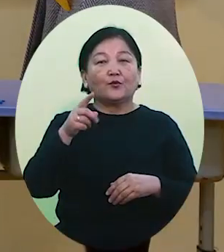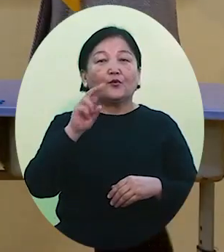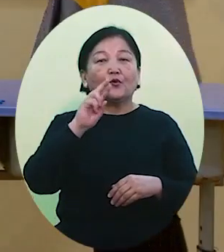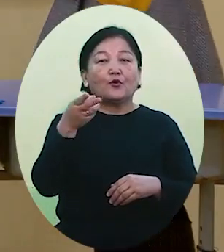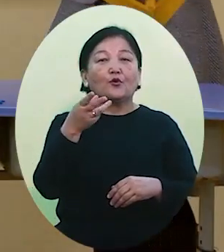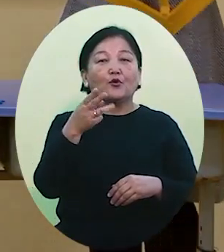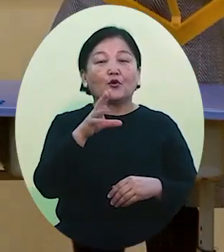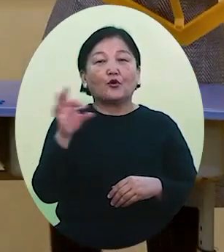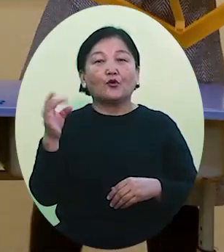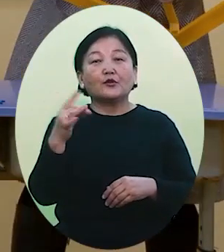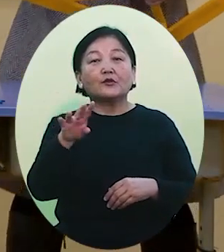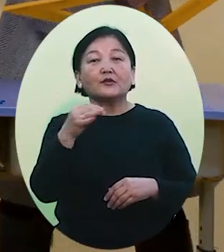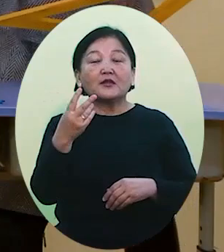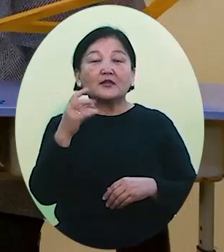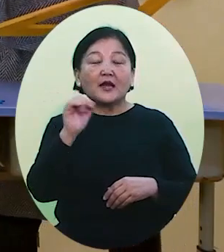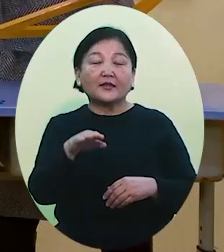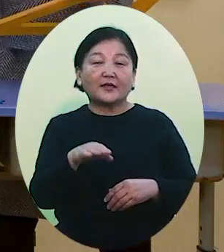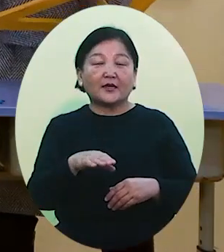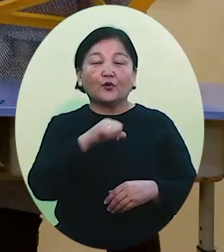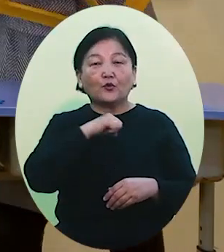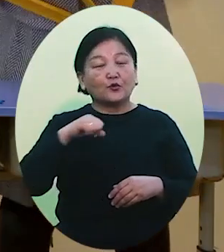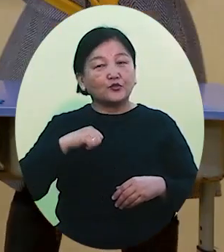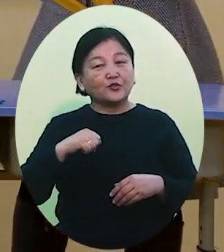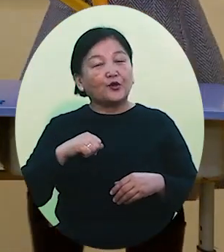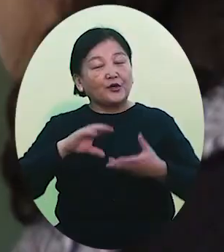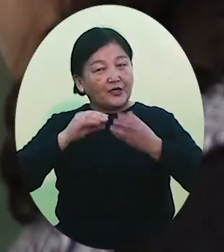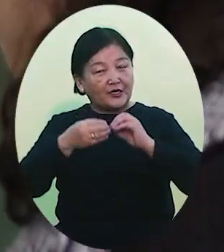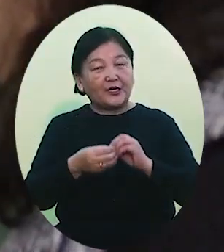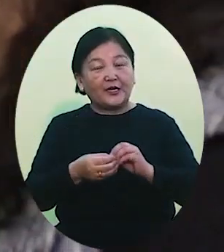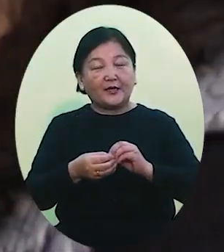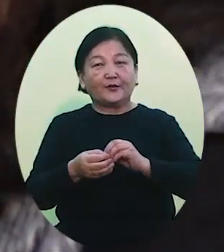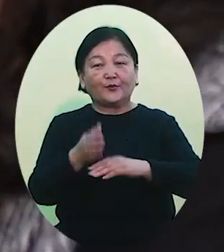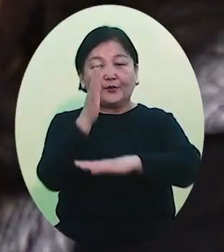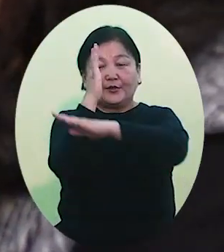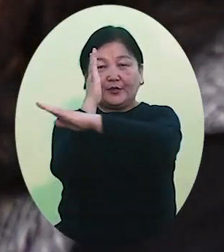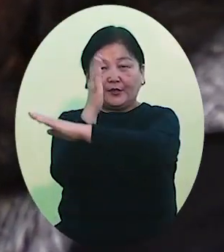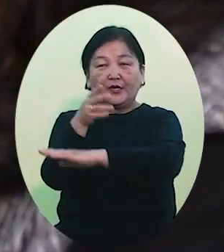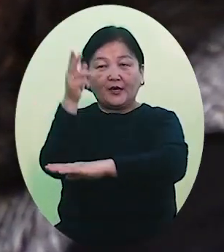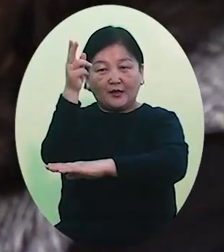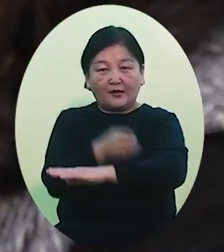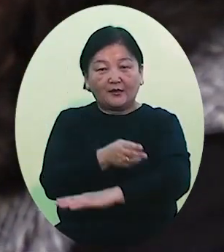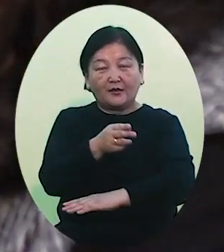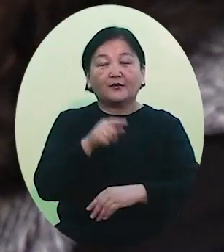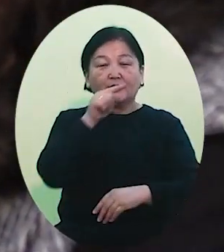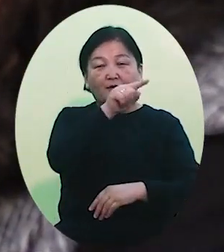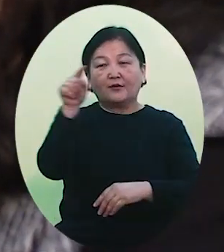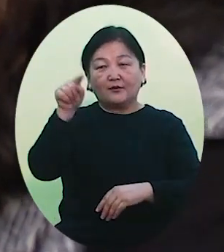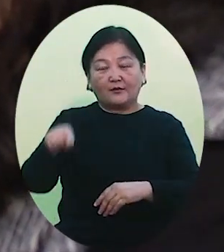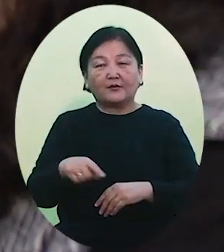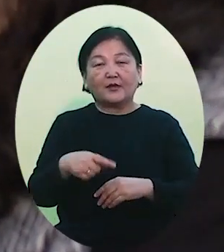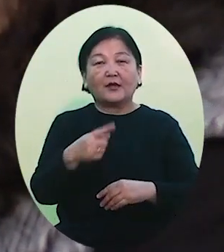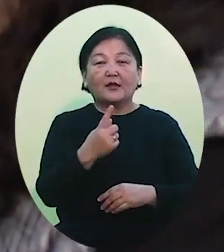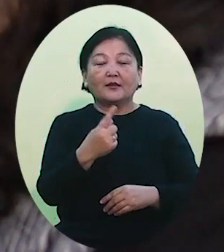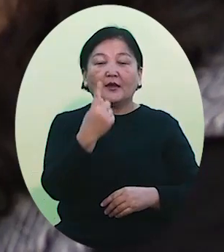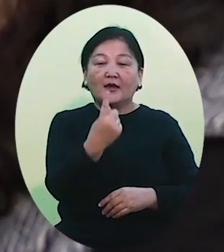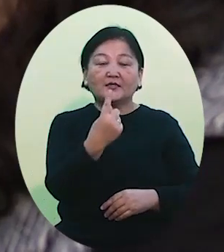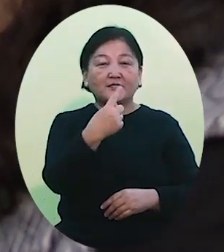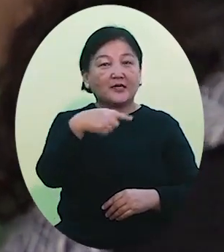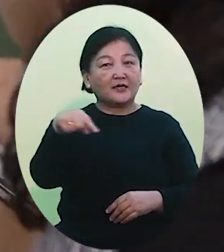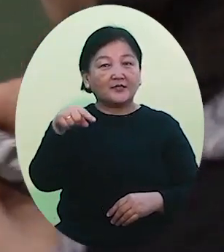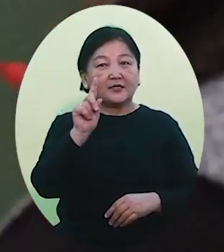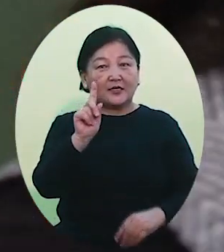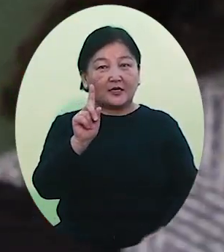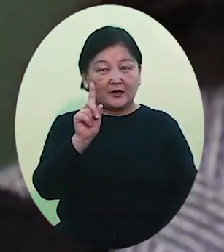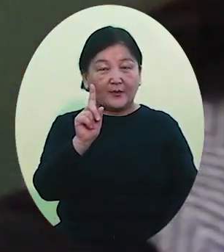за энэ координатын явтгаагаа ашиглаад байгуулъя. Хасах 1 байхад тэг, тэг байхад хас